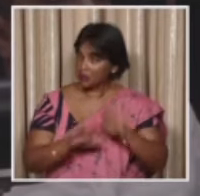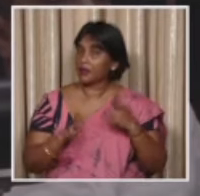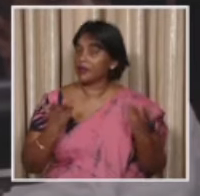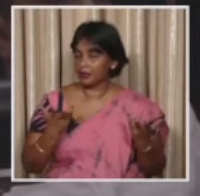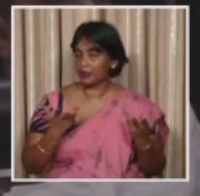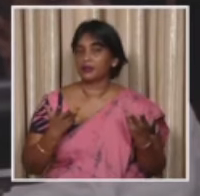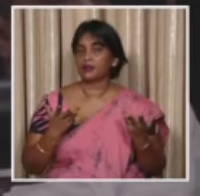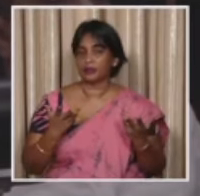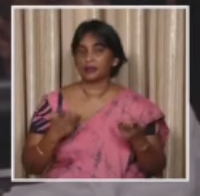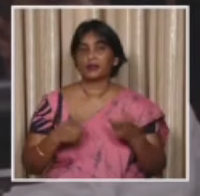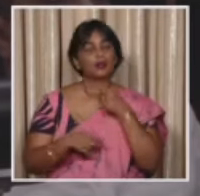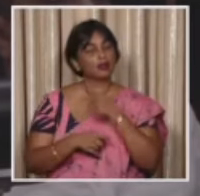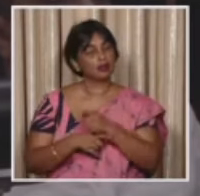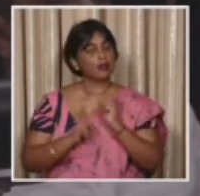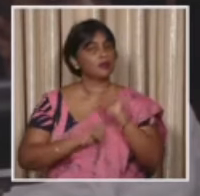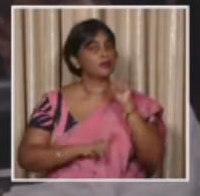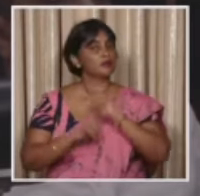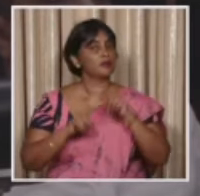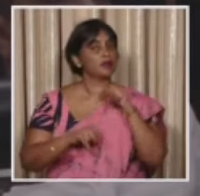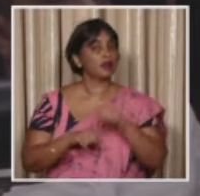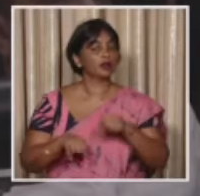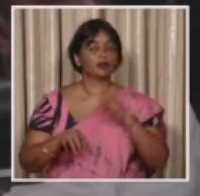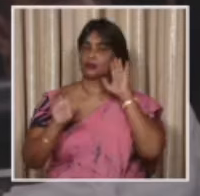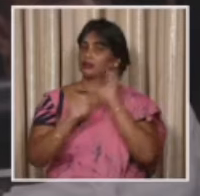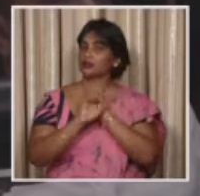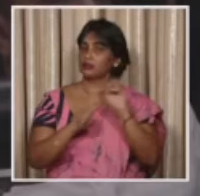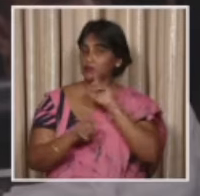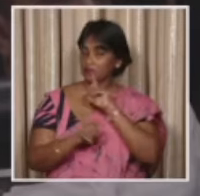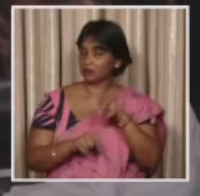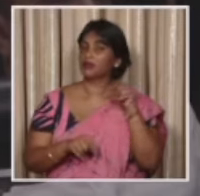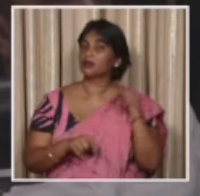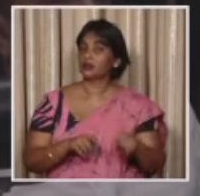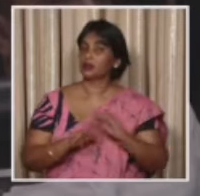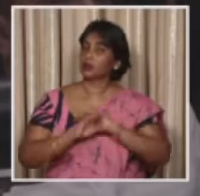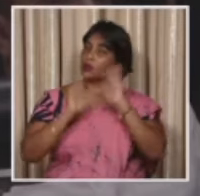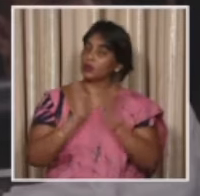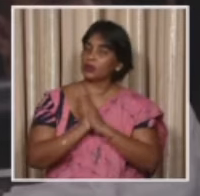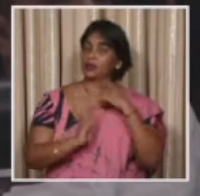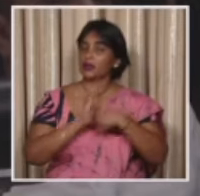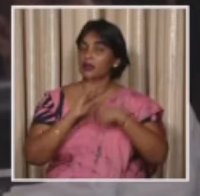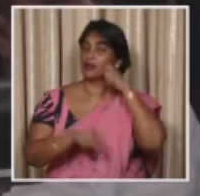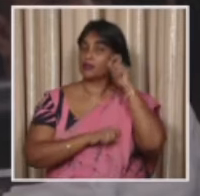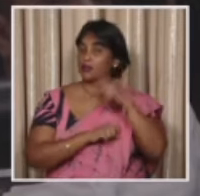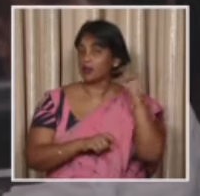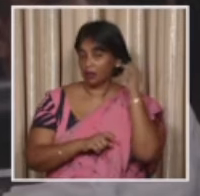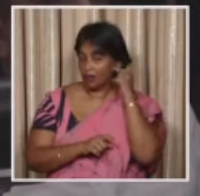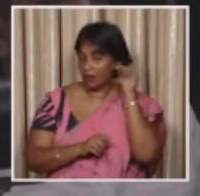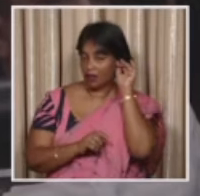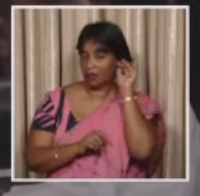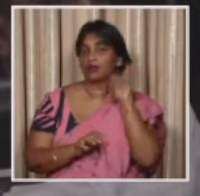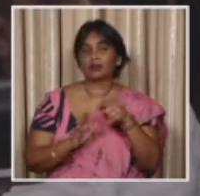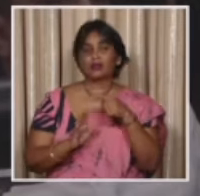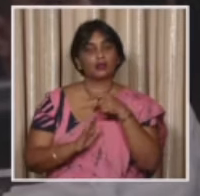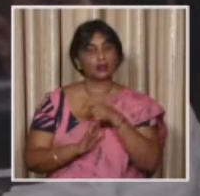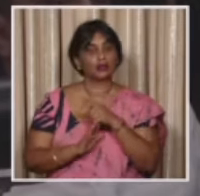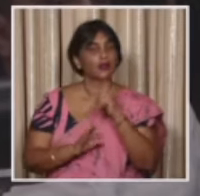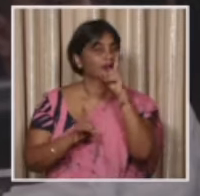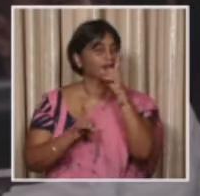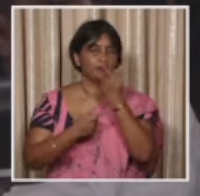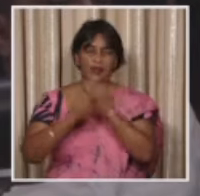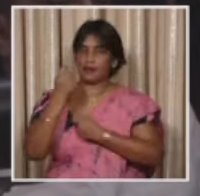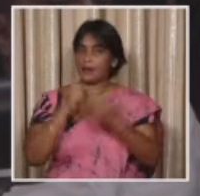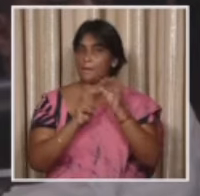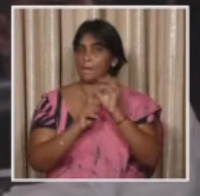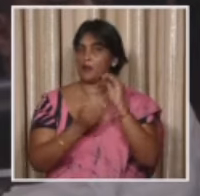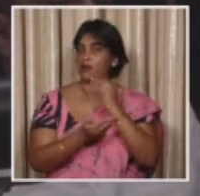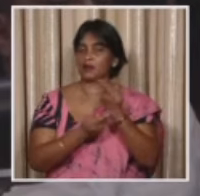එක. මේ පාර්ලිමේන්තුවේ අද ප්‍රකාශයක් කළ යුතුයි මේ සමස්ත රටේ ජනතාවට ඇහෙන්න මේ එකක්වත් අපි පෞද්ගලික